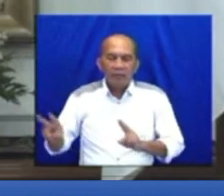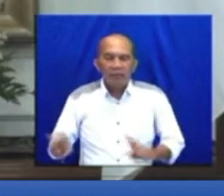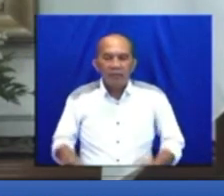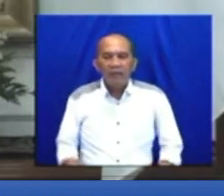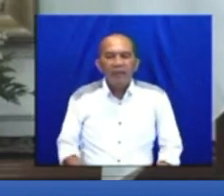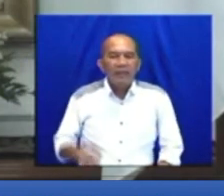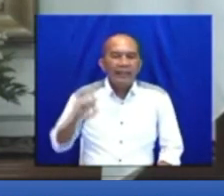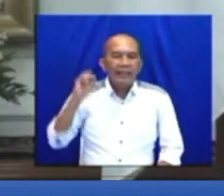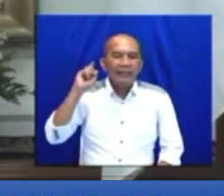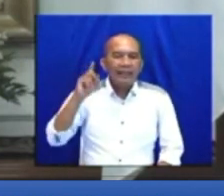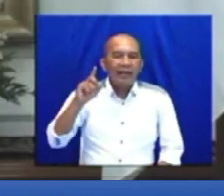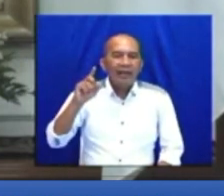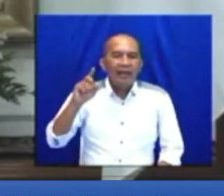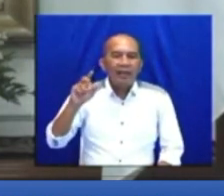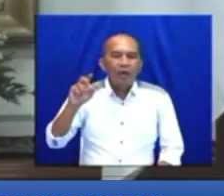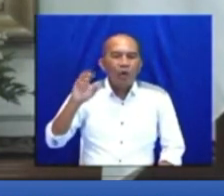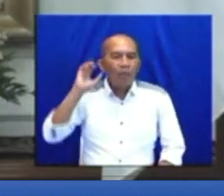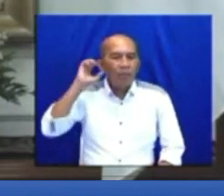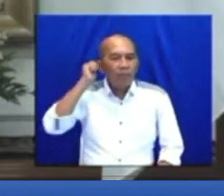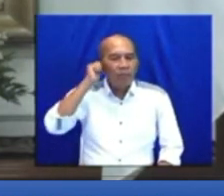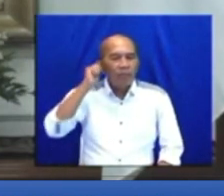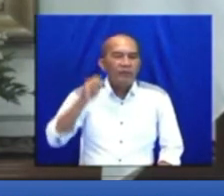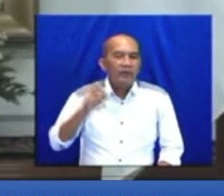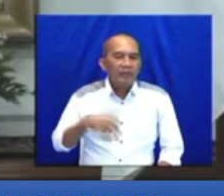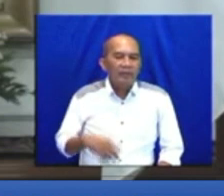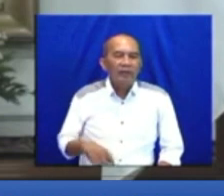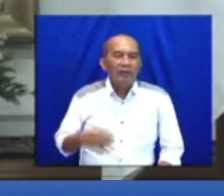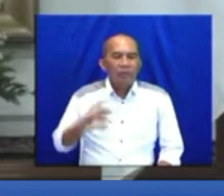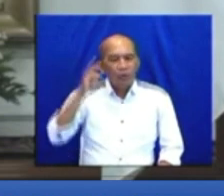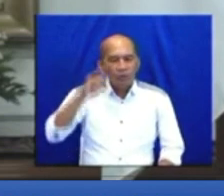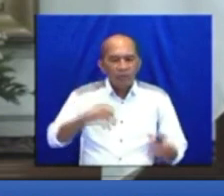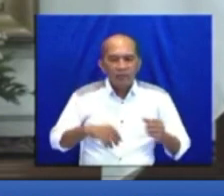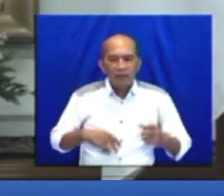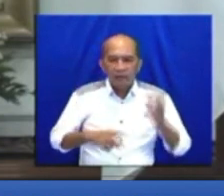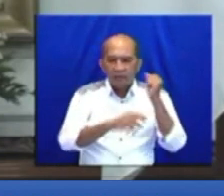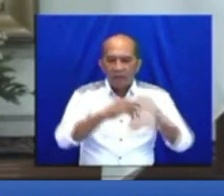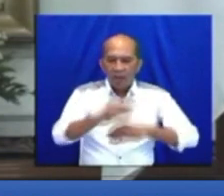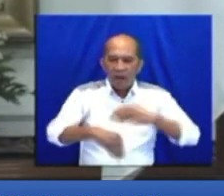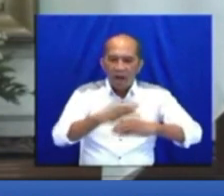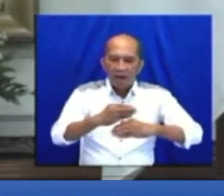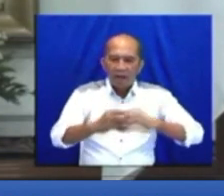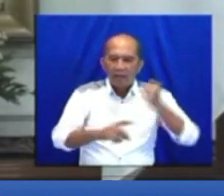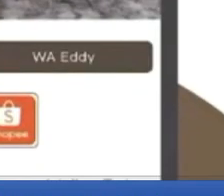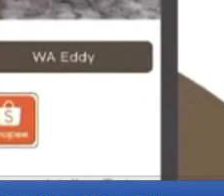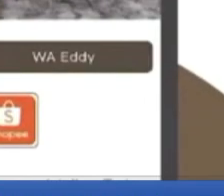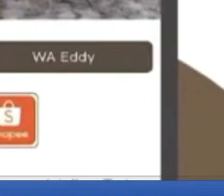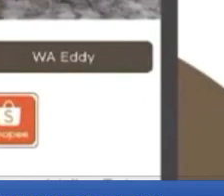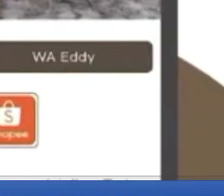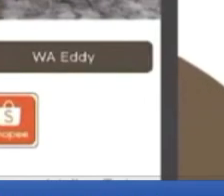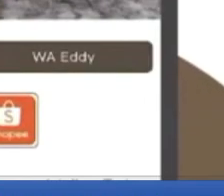dan informasi menjadi hal paling mendasar dan mutlak untuk dipenuhi.